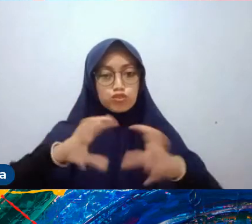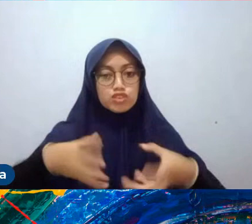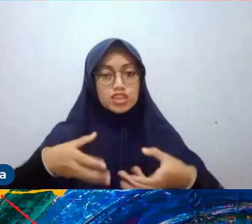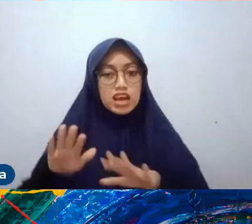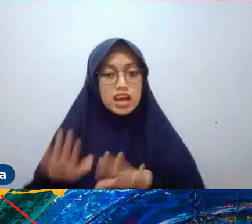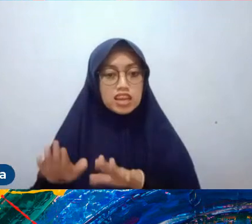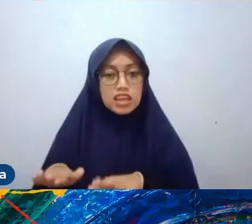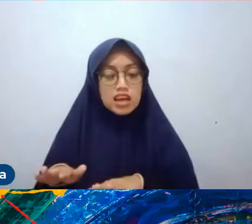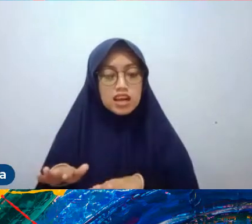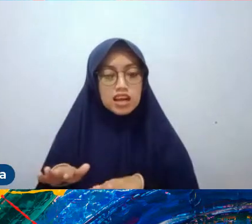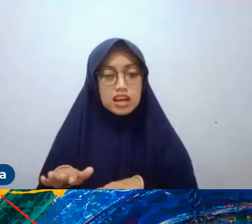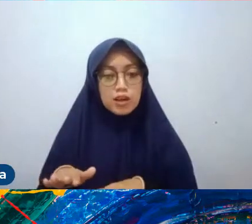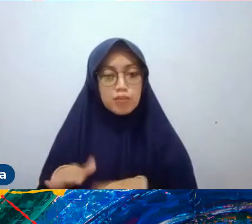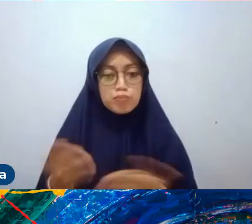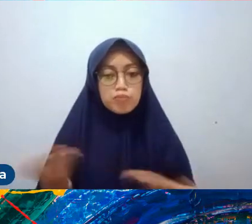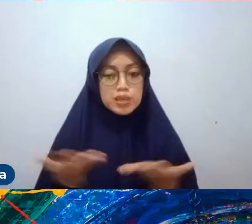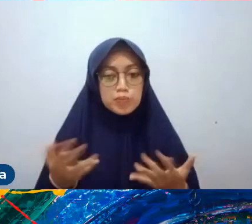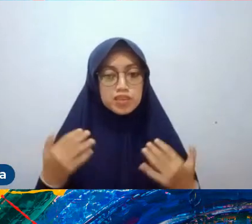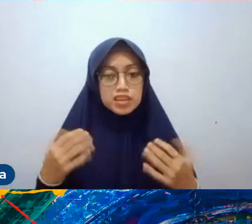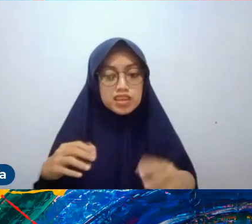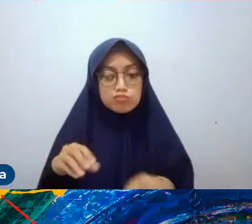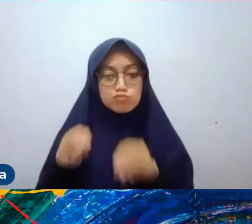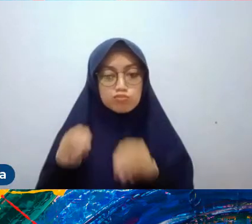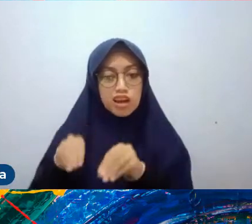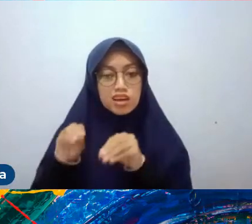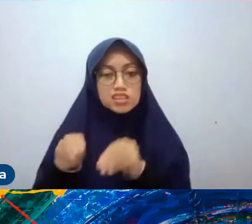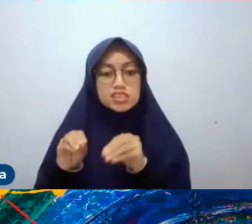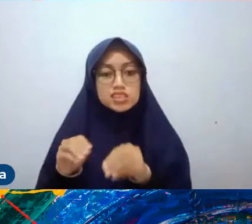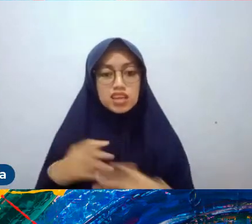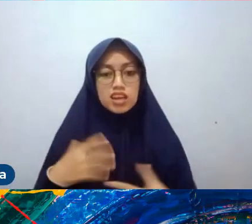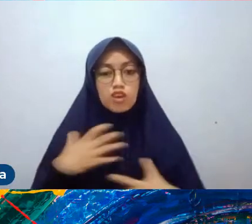mengajar anak untuk mengelola emosi dengan baik. Ya,